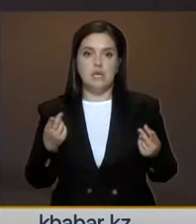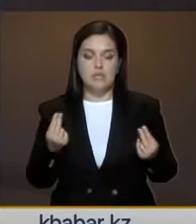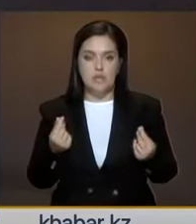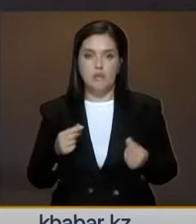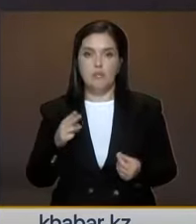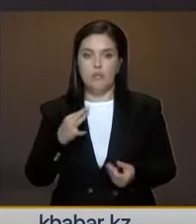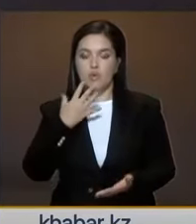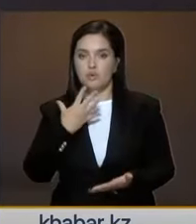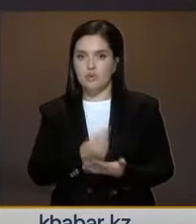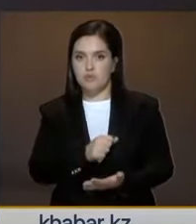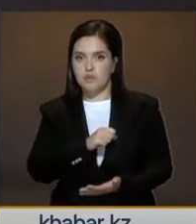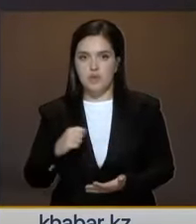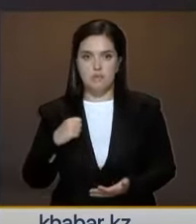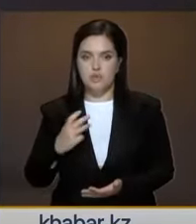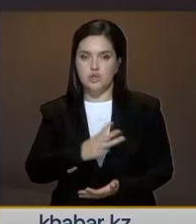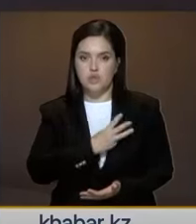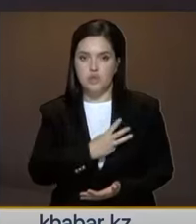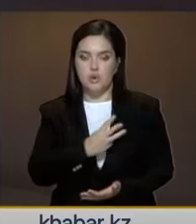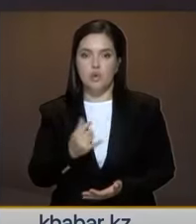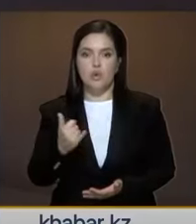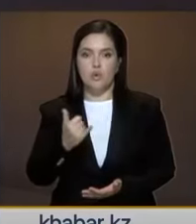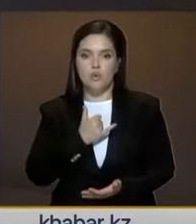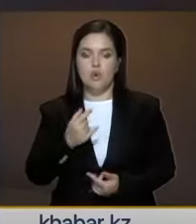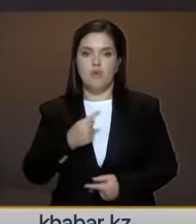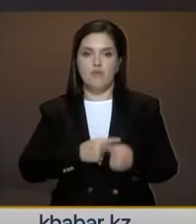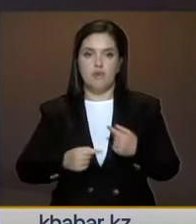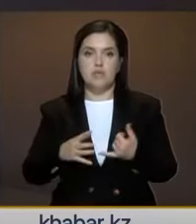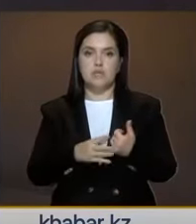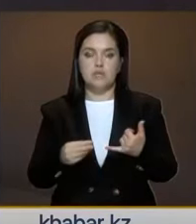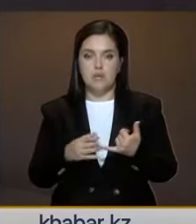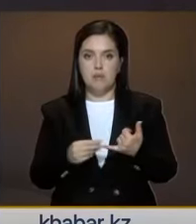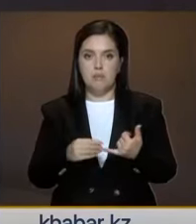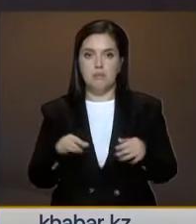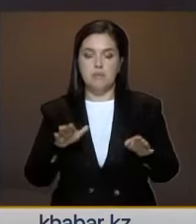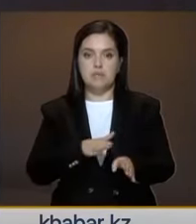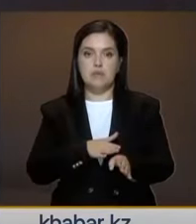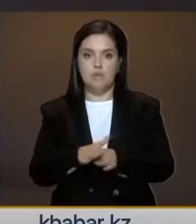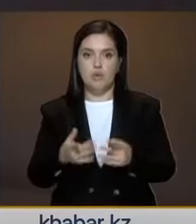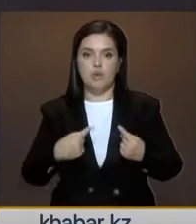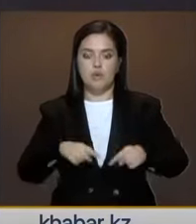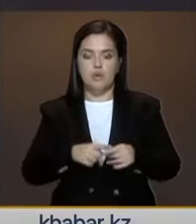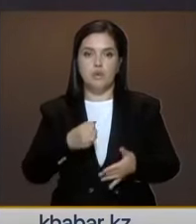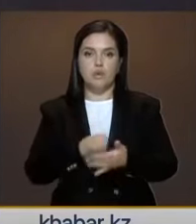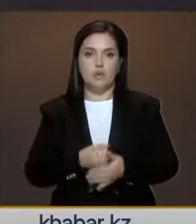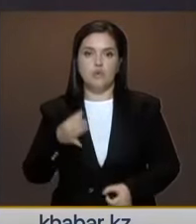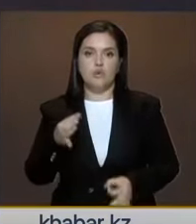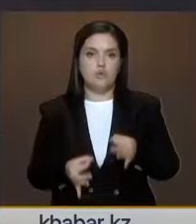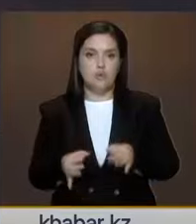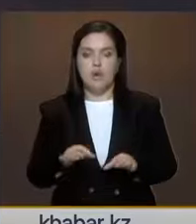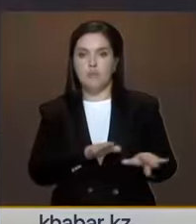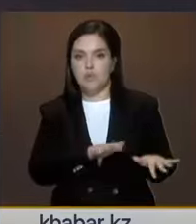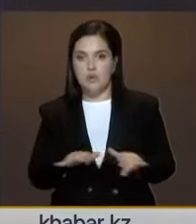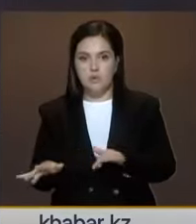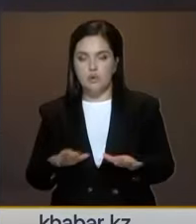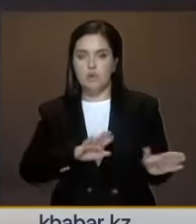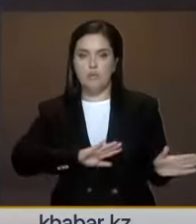желанию. Кроме того, у нас по возврату земельных участков занимаются местные исполнительные органы, то есть досудебные процедуры проводят.